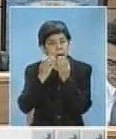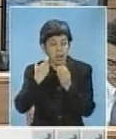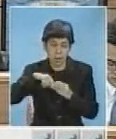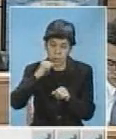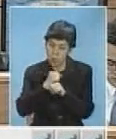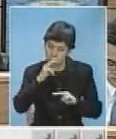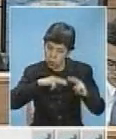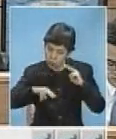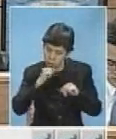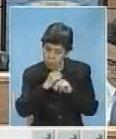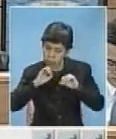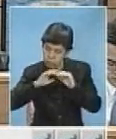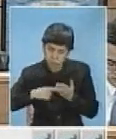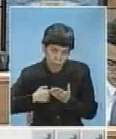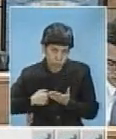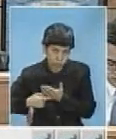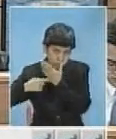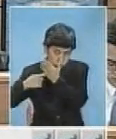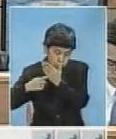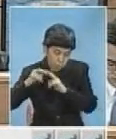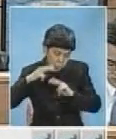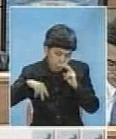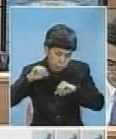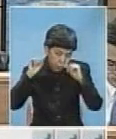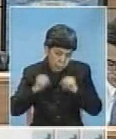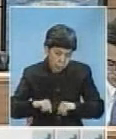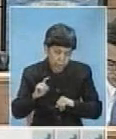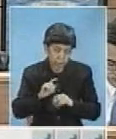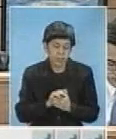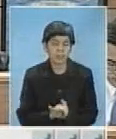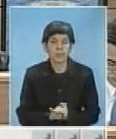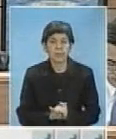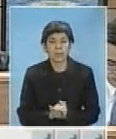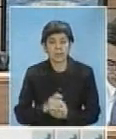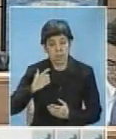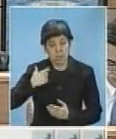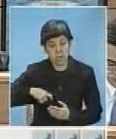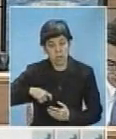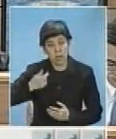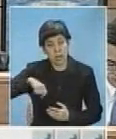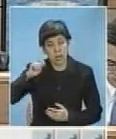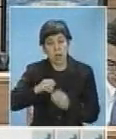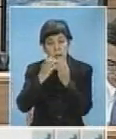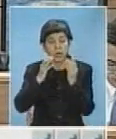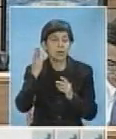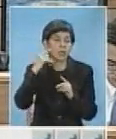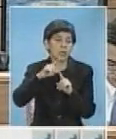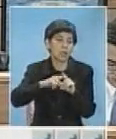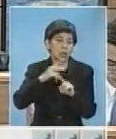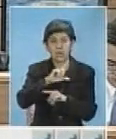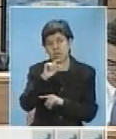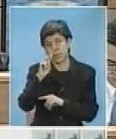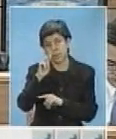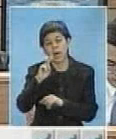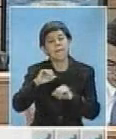ความเพื่อมีความชัดเจนในการดำเนินการต่อไปและทางศาลรัฐธรรมนูญเมื่อวันที่22กุมภาพันธ์ที่ผ่านม